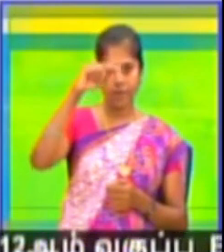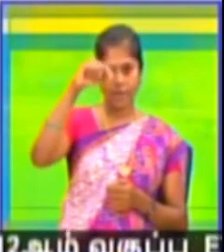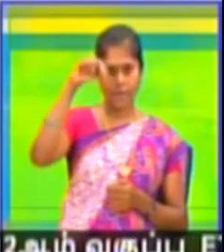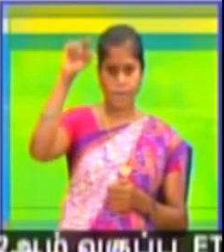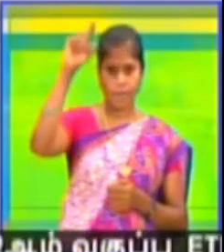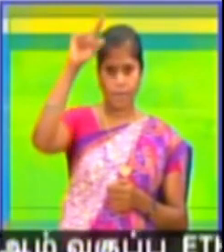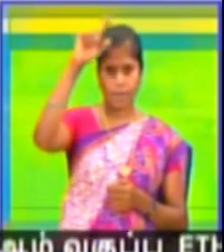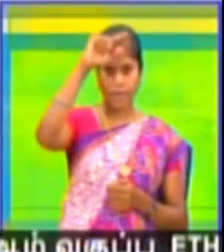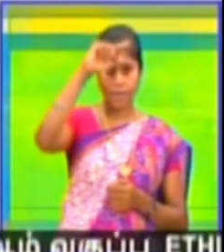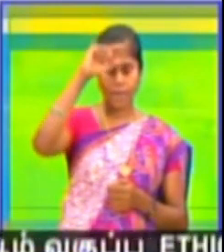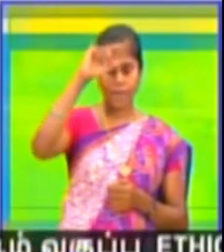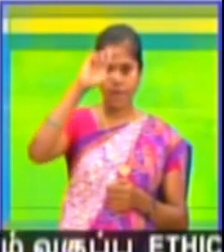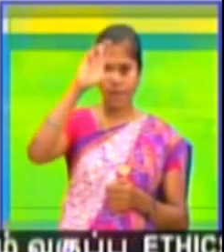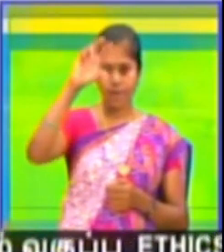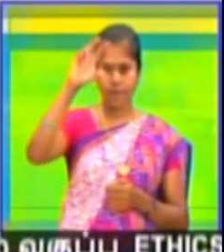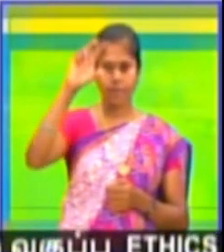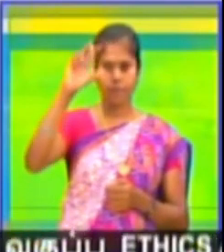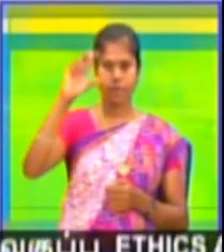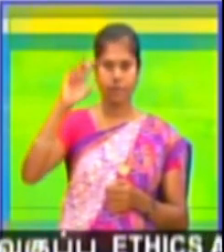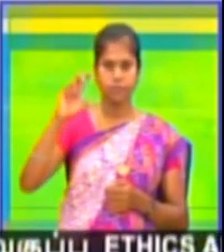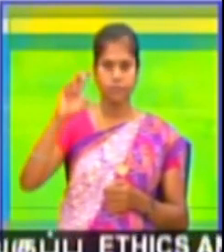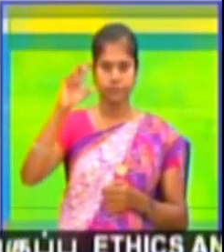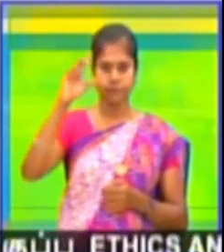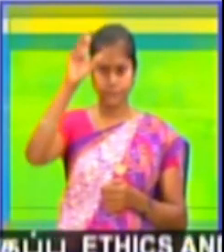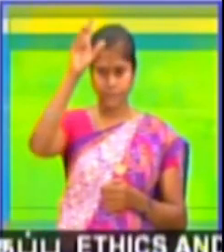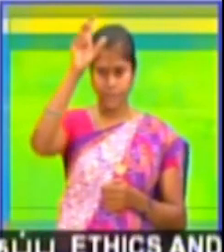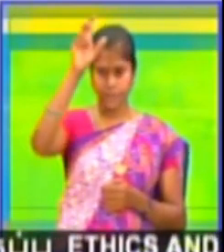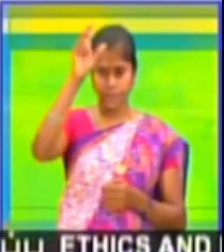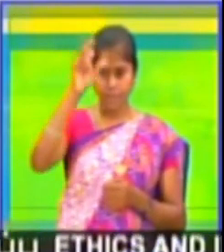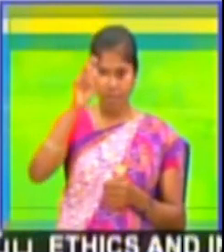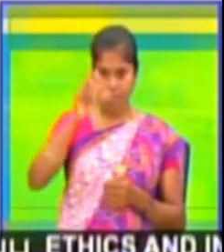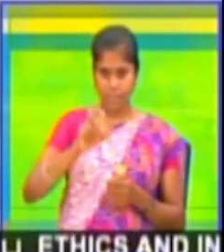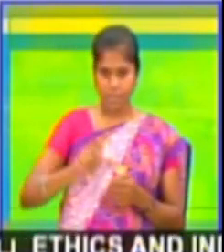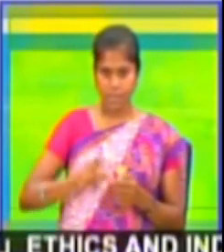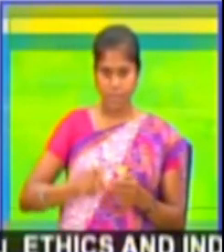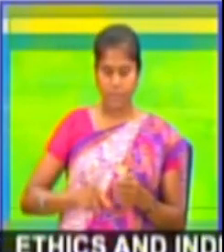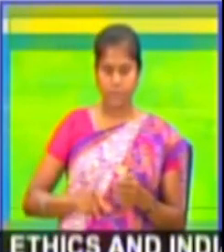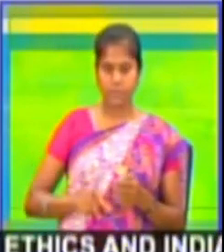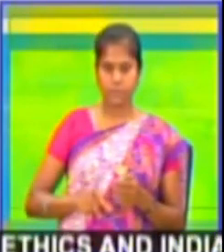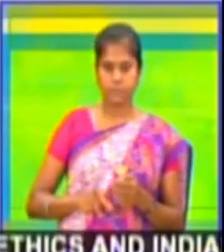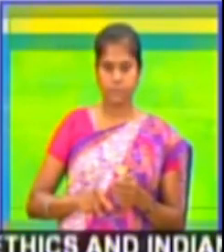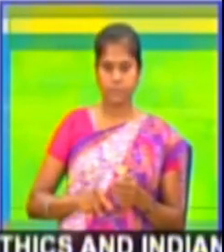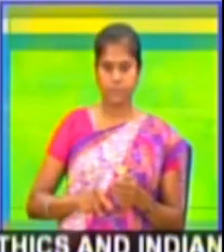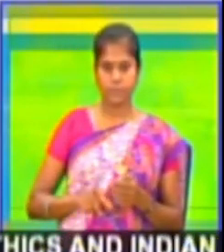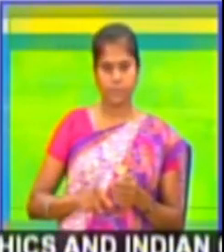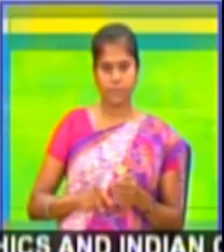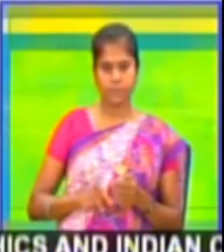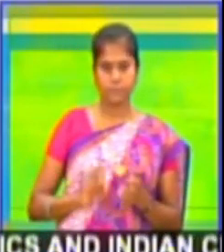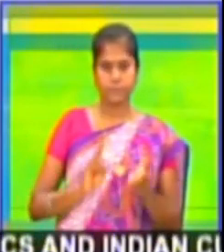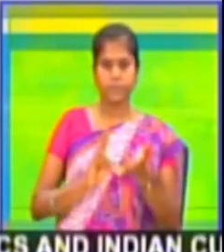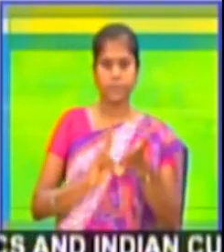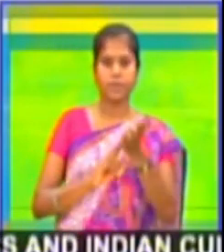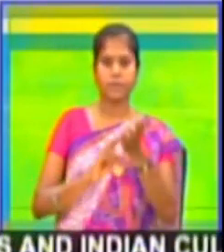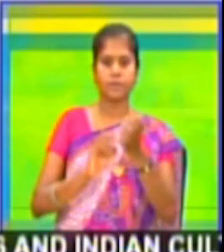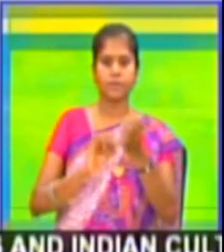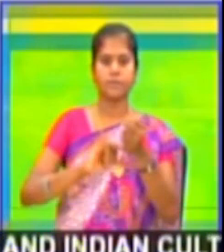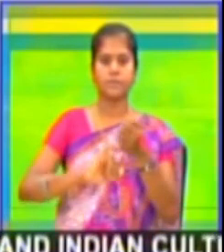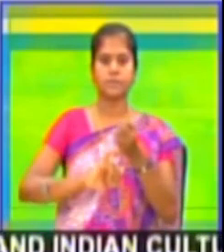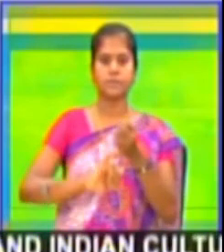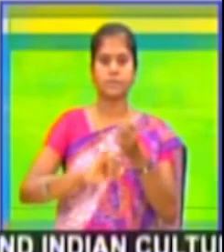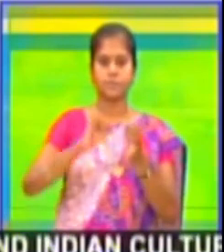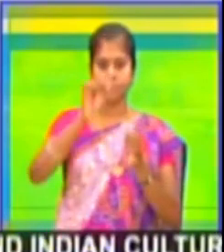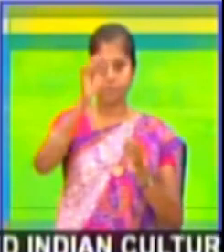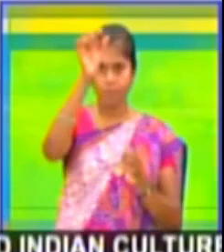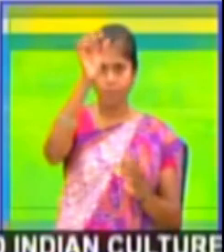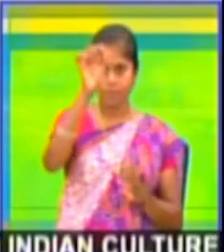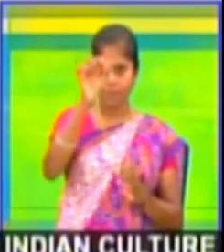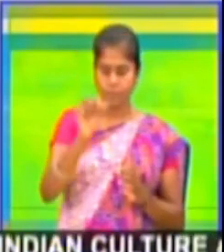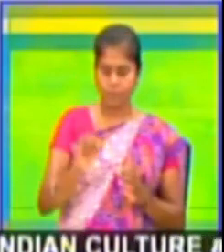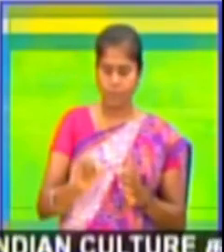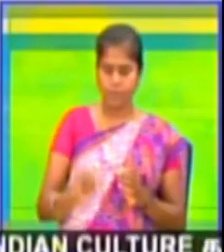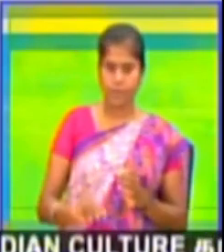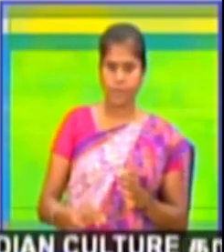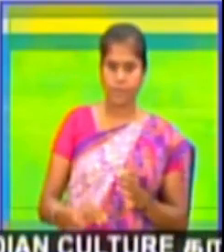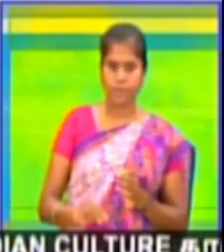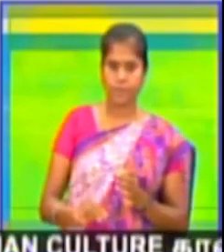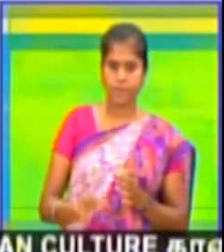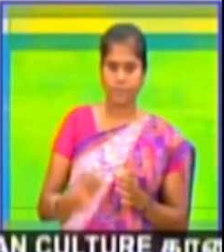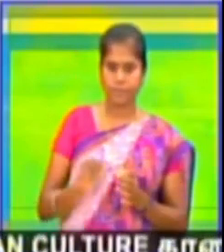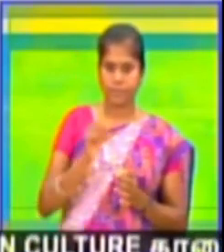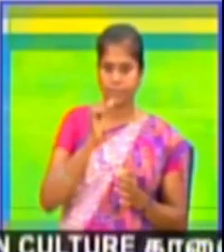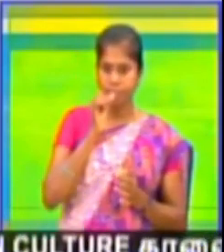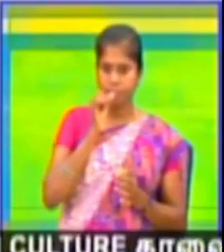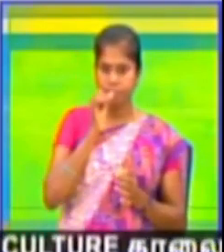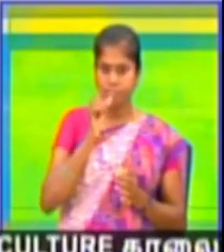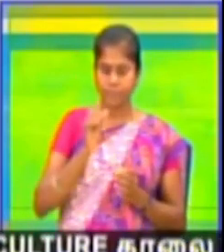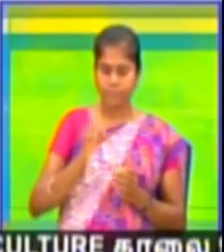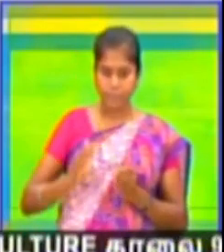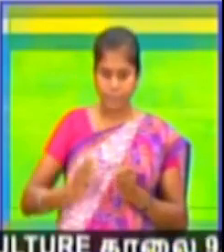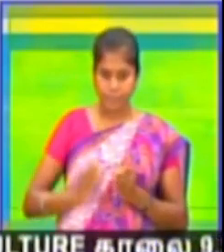இடத்துலேருந்து தெற்கில் பனாமா நிலச்சந்தி வரைக்கும் இந்த ராக்கி மலை இருக்குது. பனாமா நிலச்சந்தின்னா என்ன